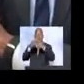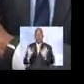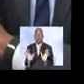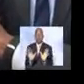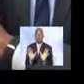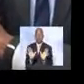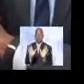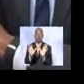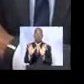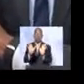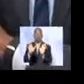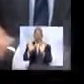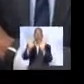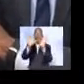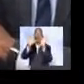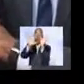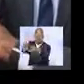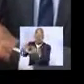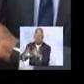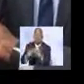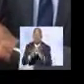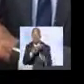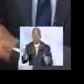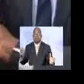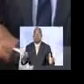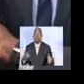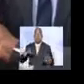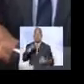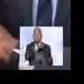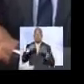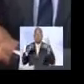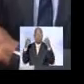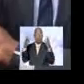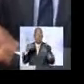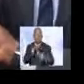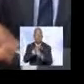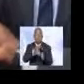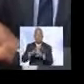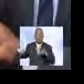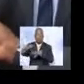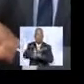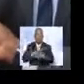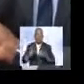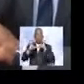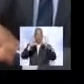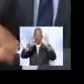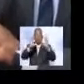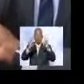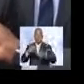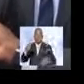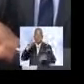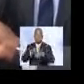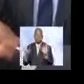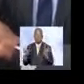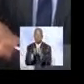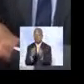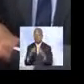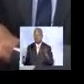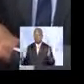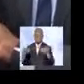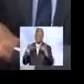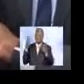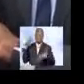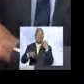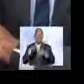travail sur la sensibilisation, la communication, afin que cela puisse se faire tranquillement, sans accroc. Et dès lors